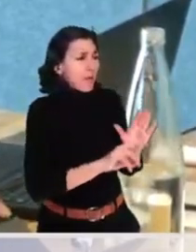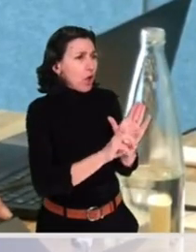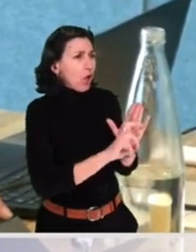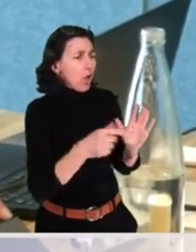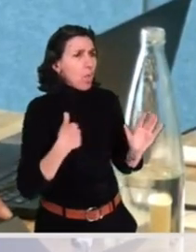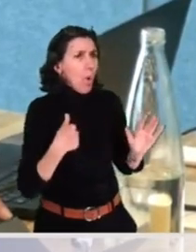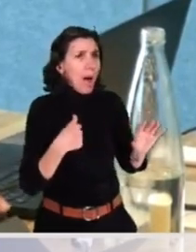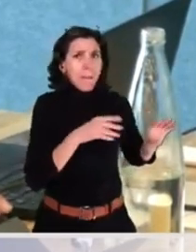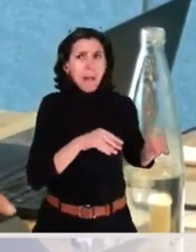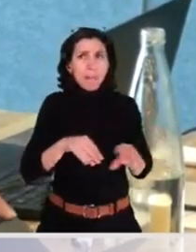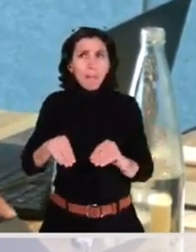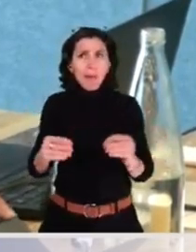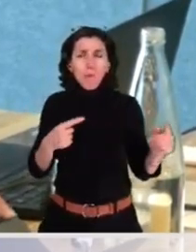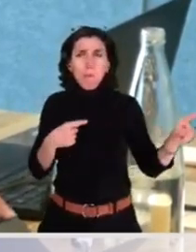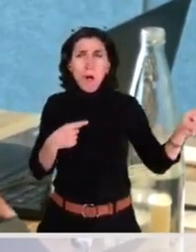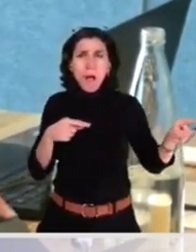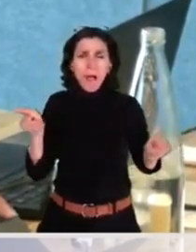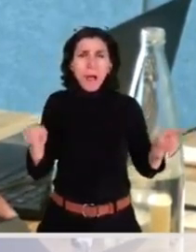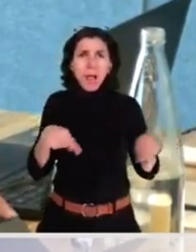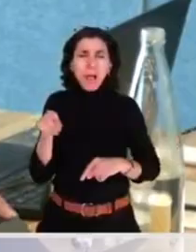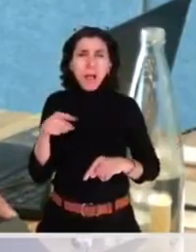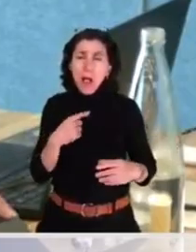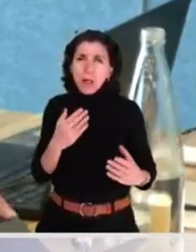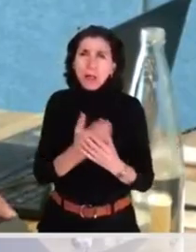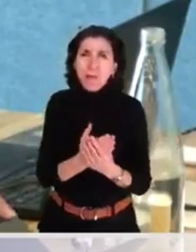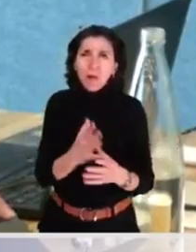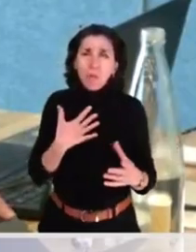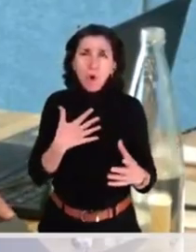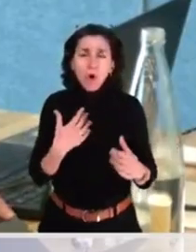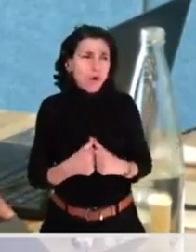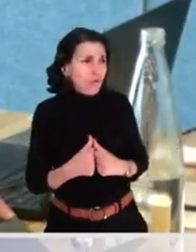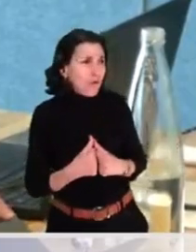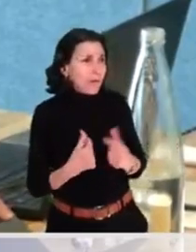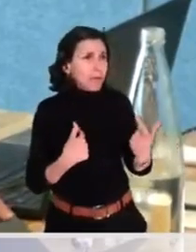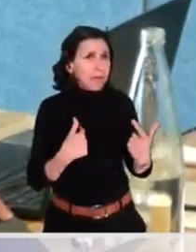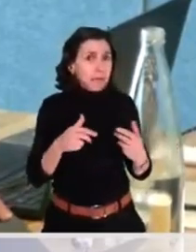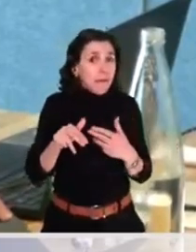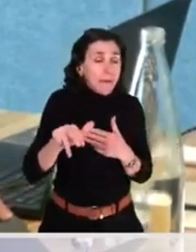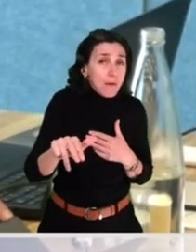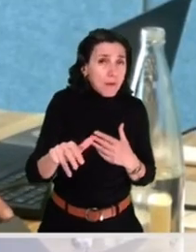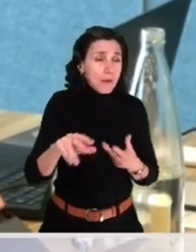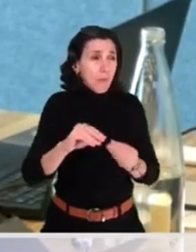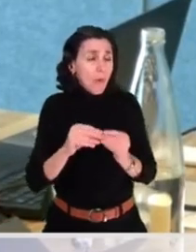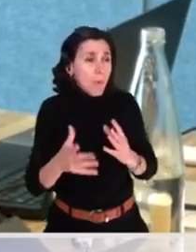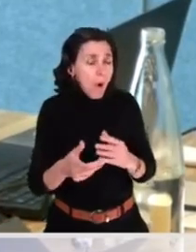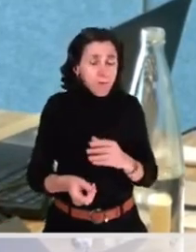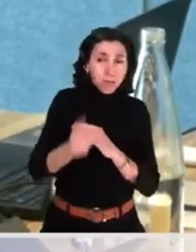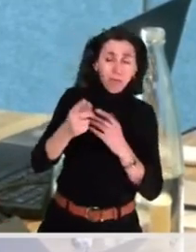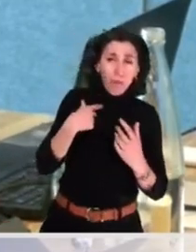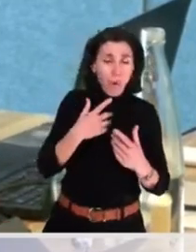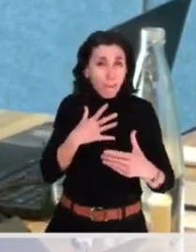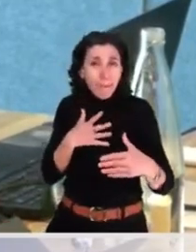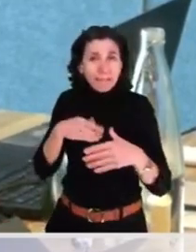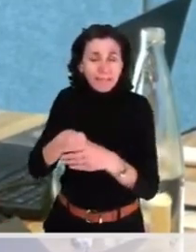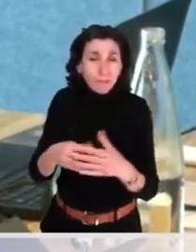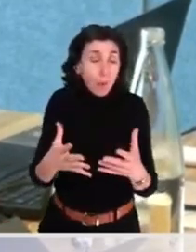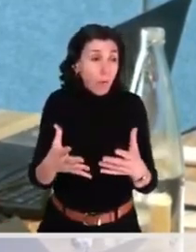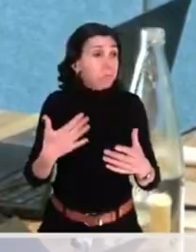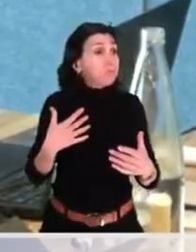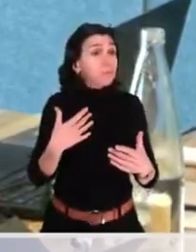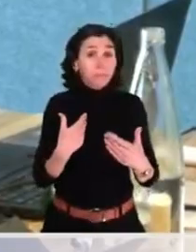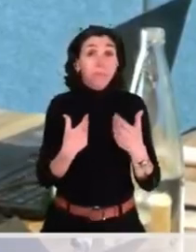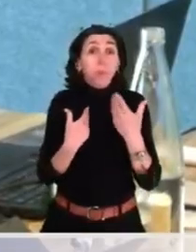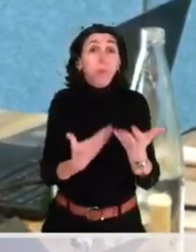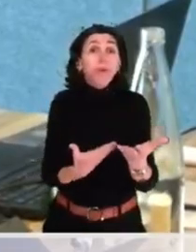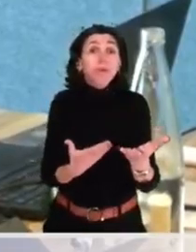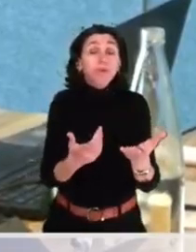là-dedans, qu'est-ce que je peux faire, comment puis-je intervenir, qu'est-ce qui va se passer et à quoi je peux participer. Je mets au défi,